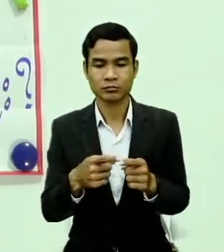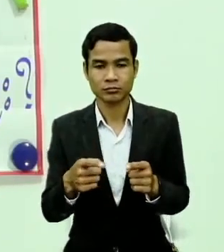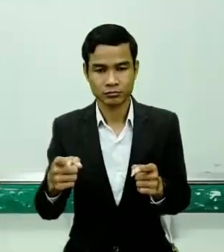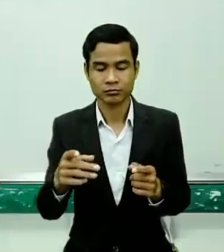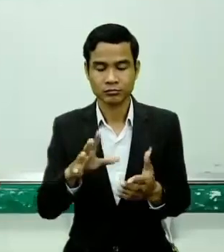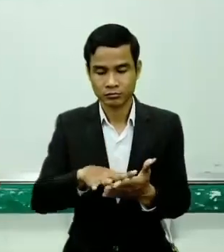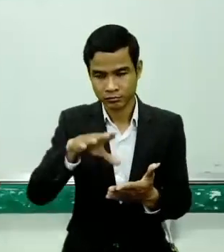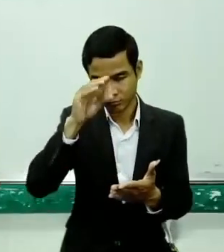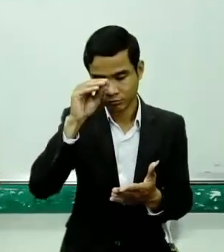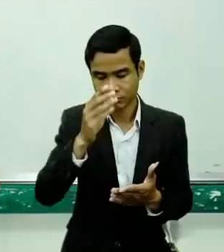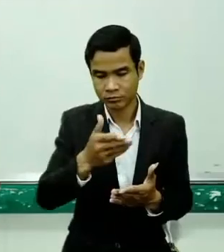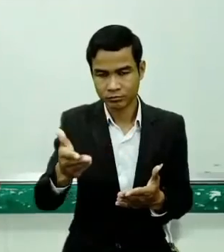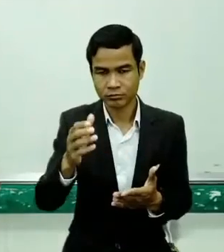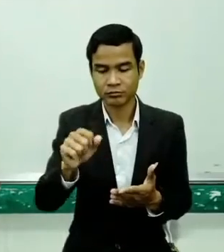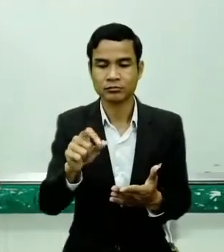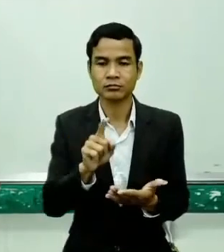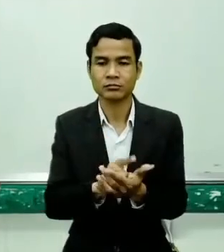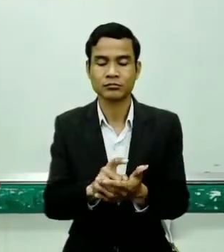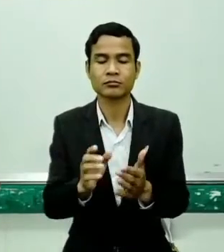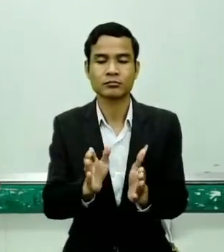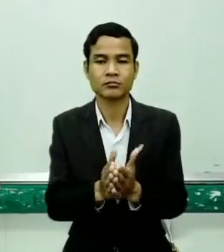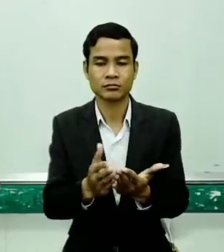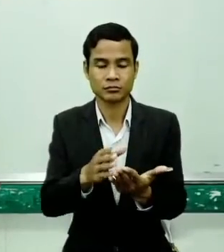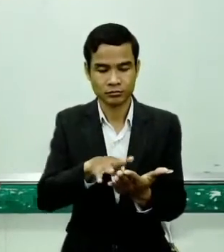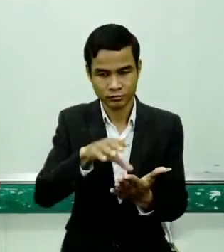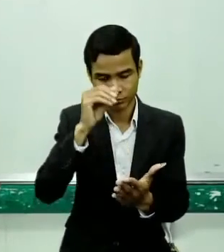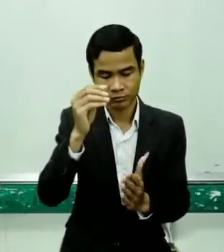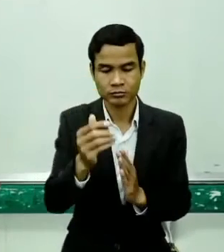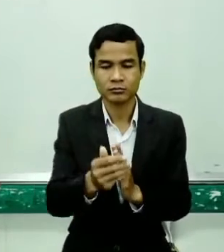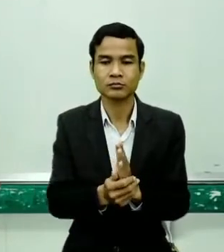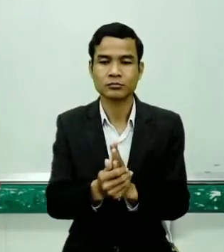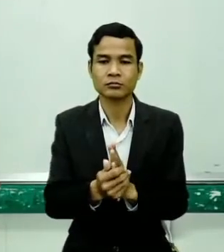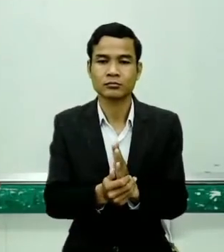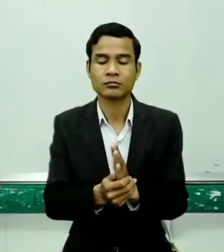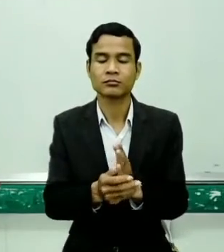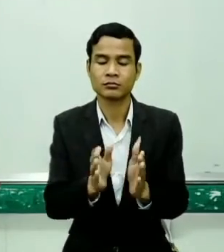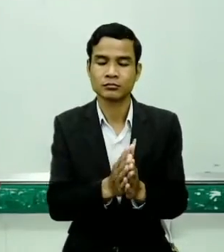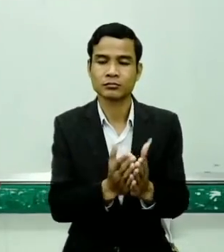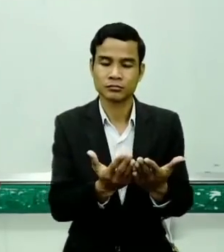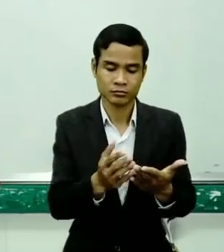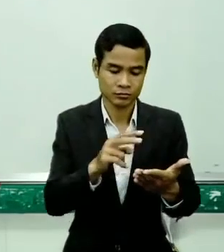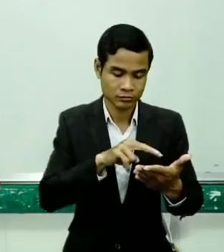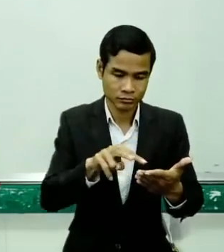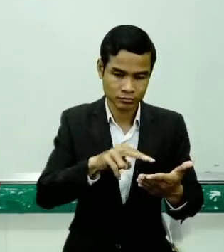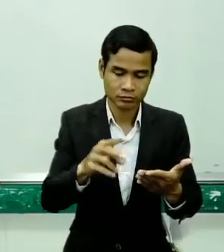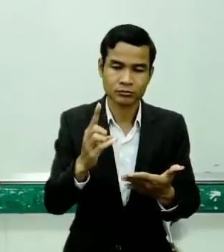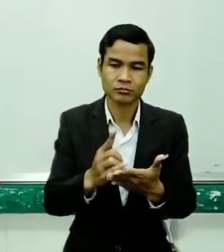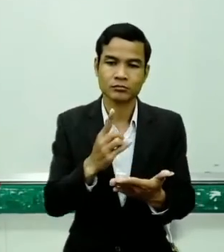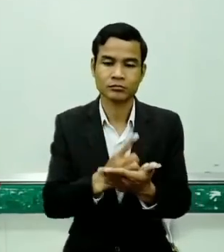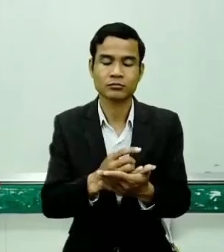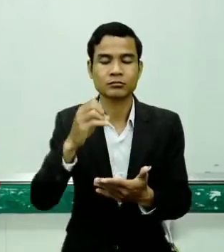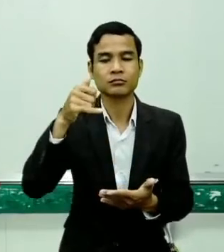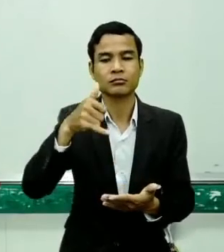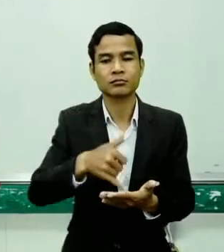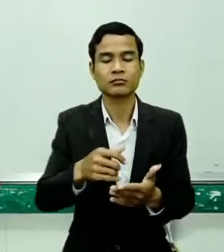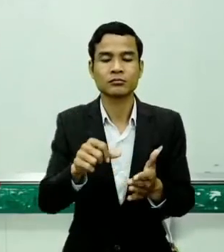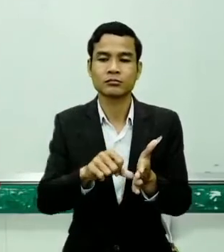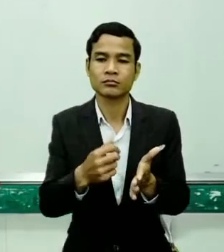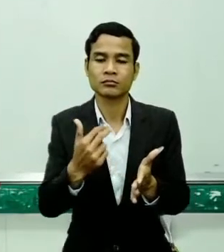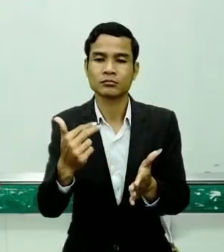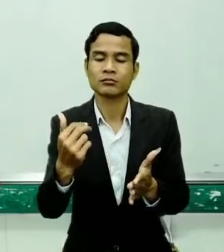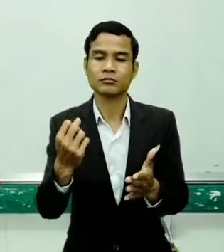xa. Có con trời đài dục sụp hơi sạc xa cô rồi bỏ dưỡng. Một bạc mơ thả ta mê riêng dưỡng nơi ngày nâng nơi tùm bùa